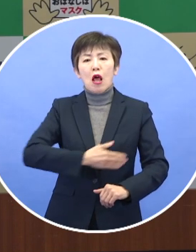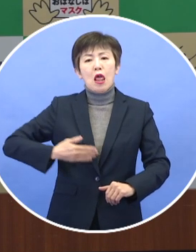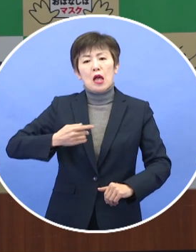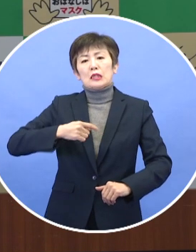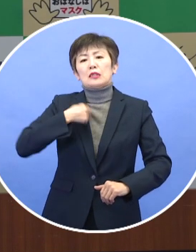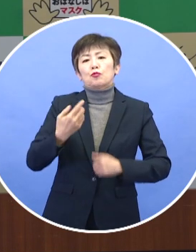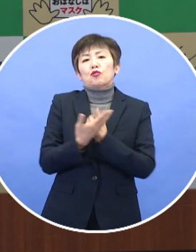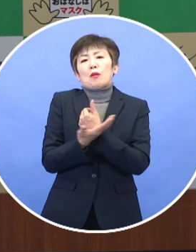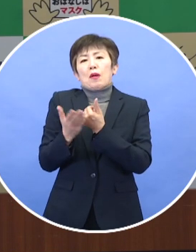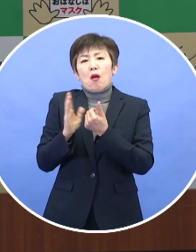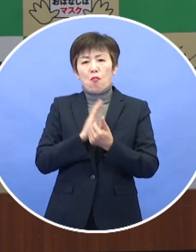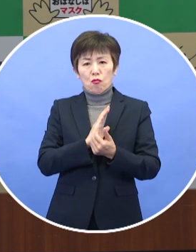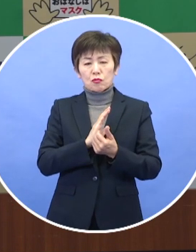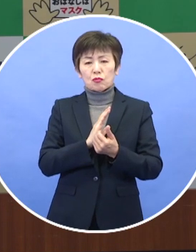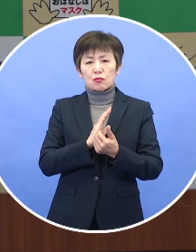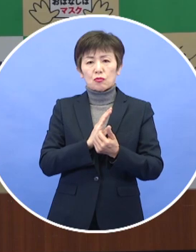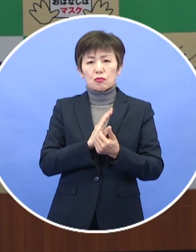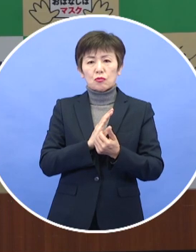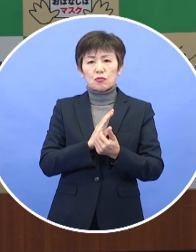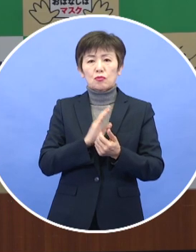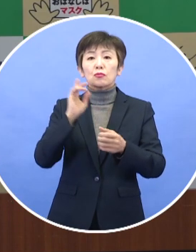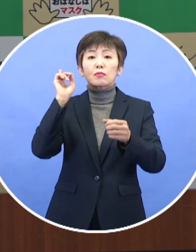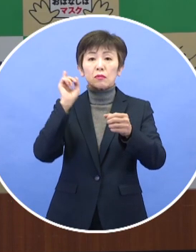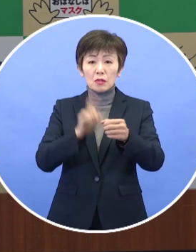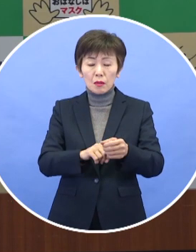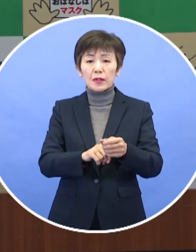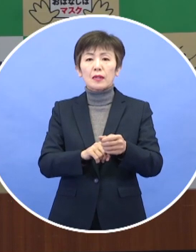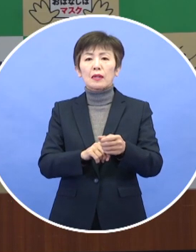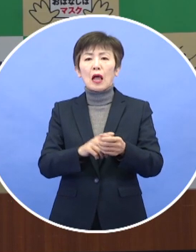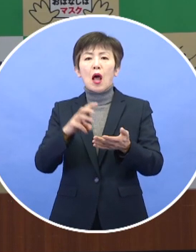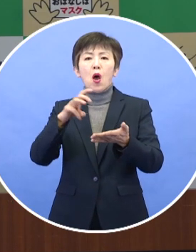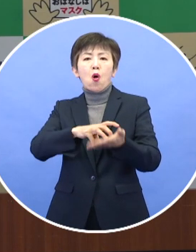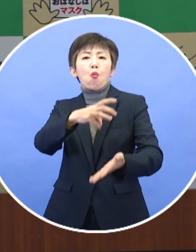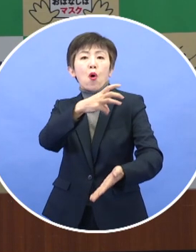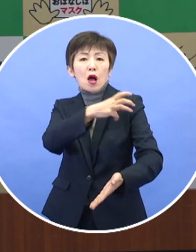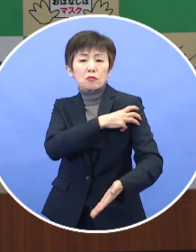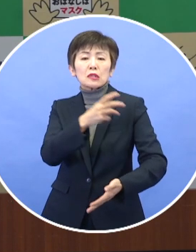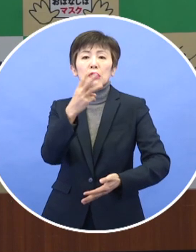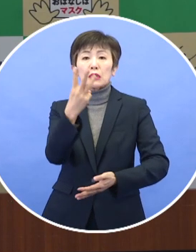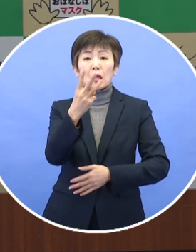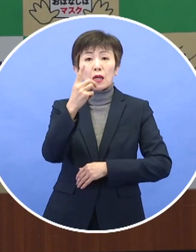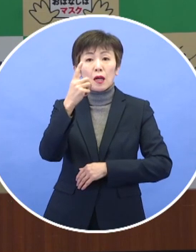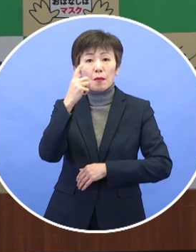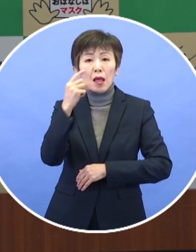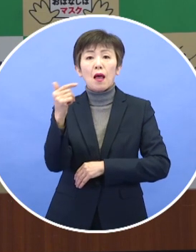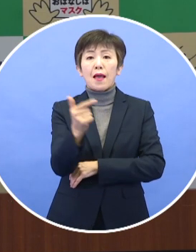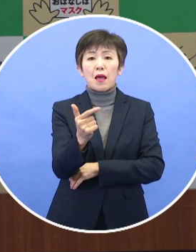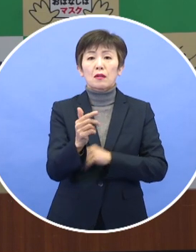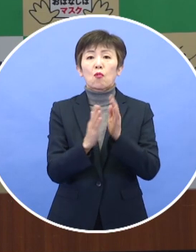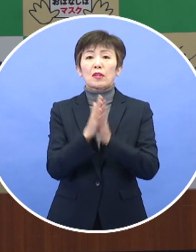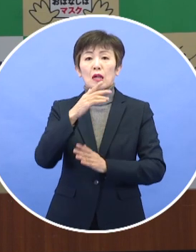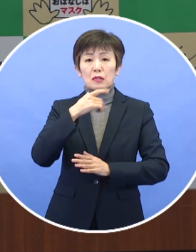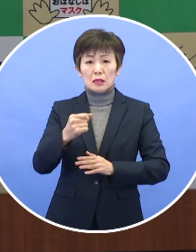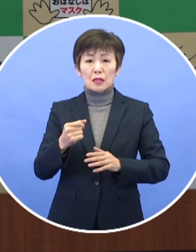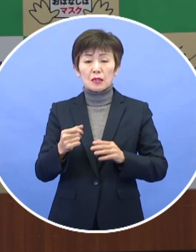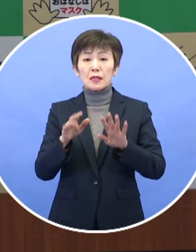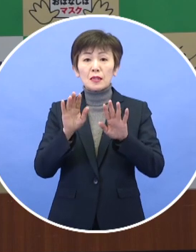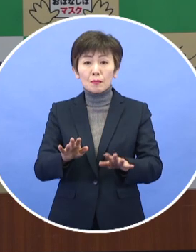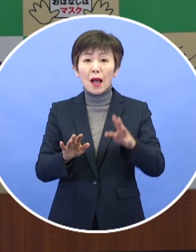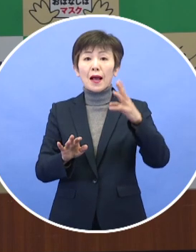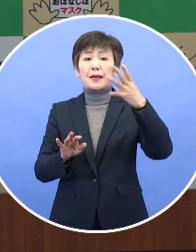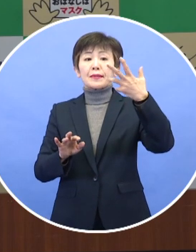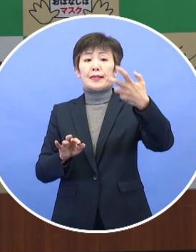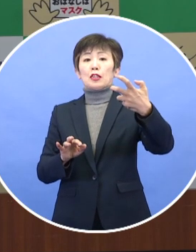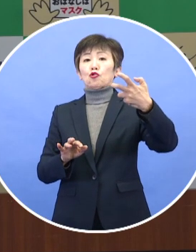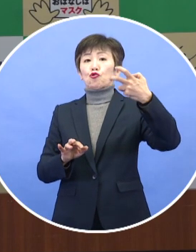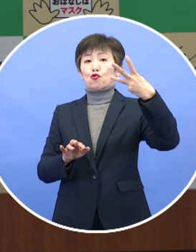ということで、早期に3回目の接種をお願いをしたいと思っております。 まだ 73% ですので、もう今月中